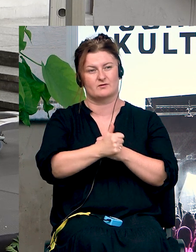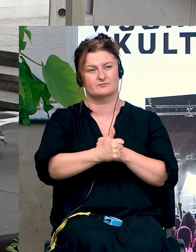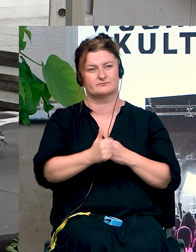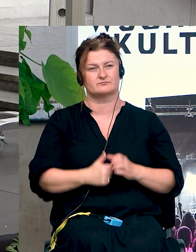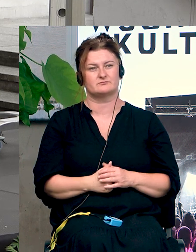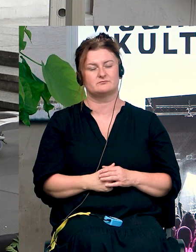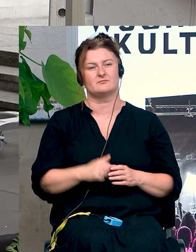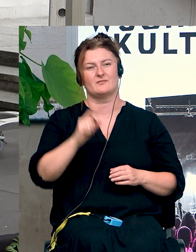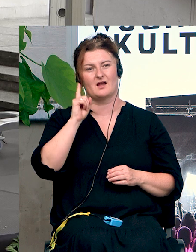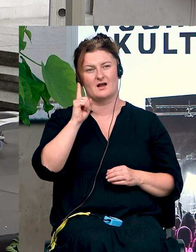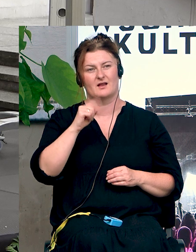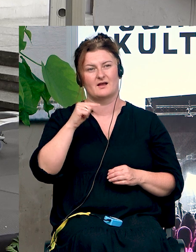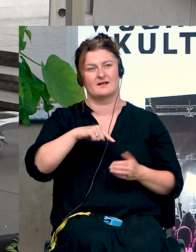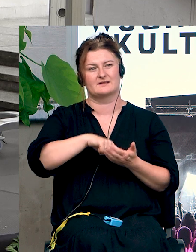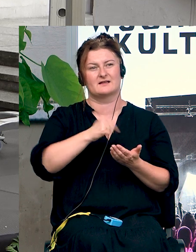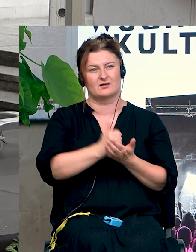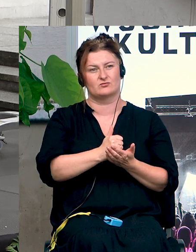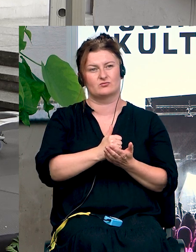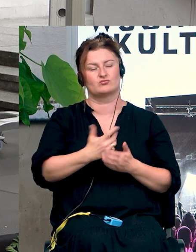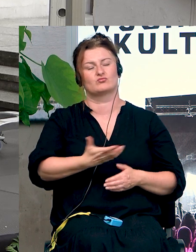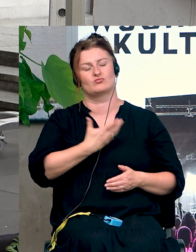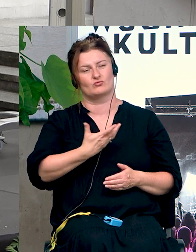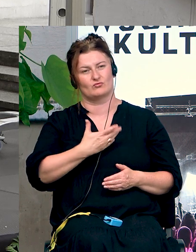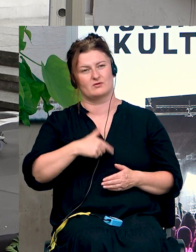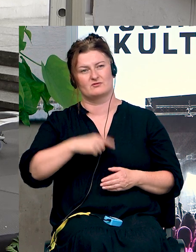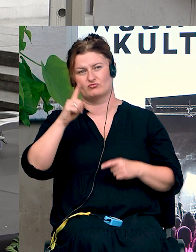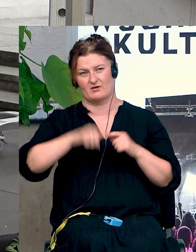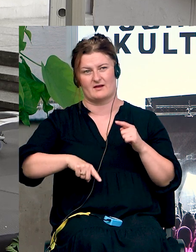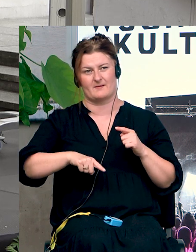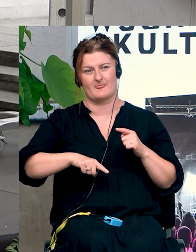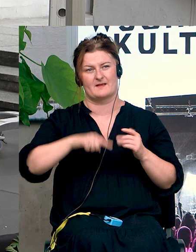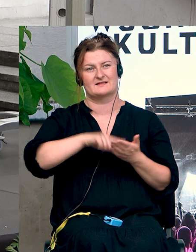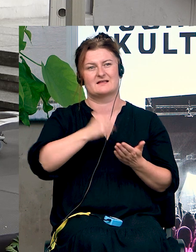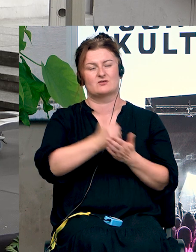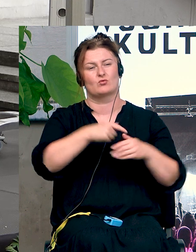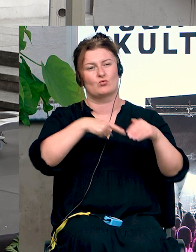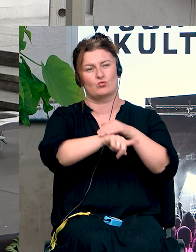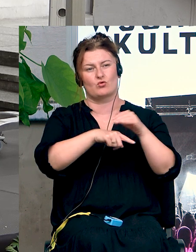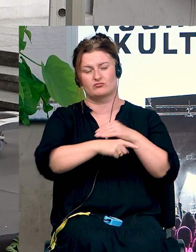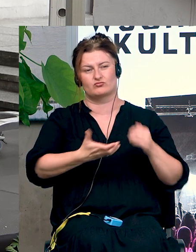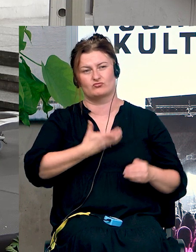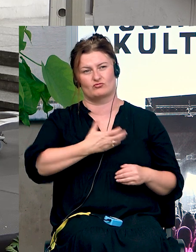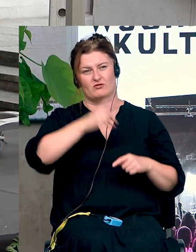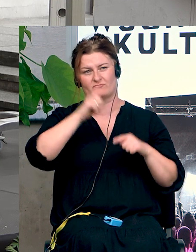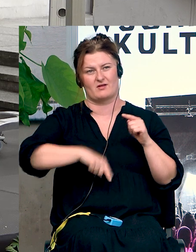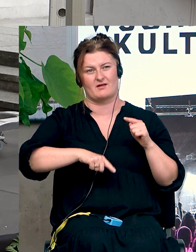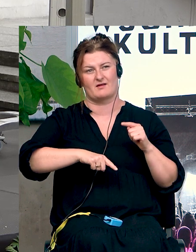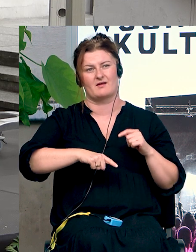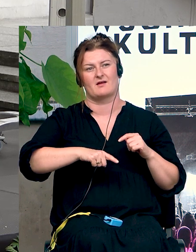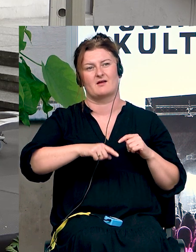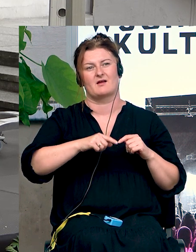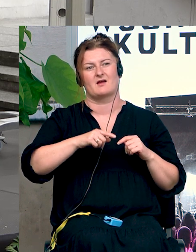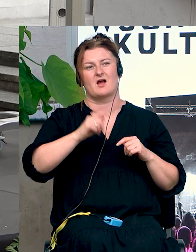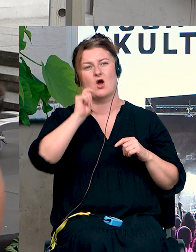цьому статусі вже якраз чуюся дуже недобре. В статусі біженки чуюся взагалі зле. А в ролі українки –